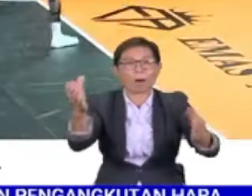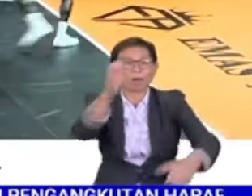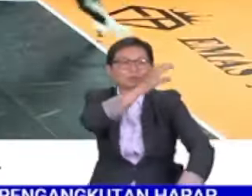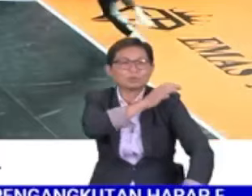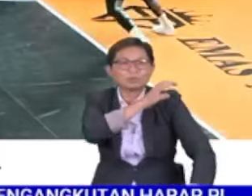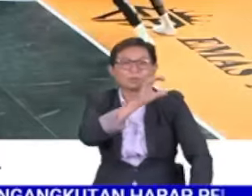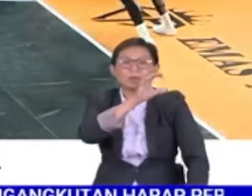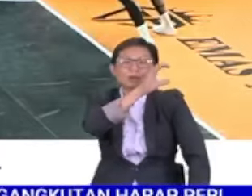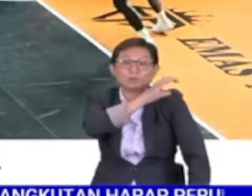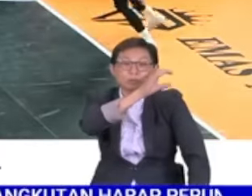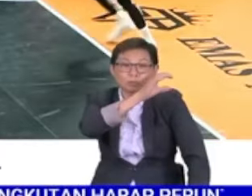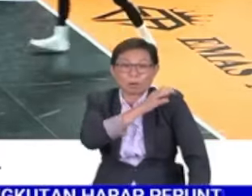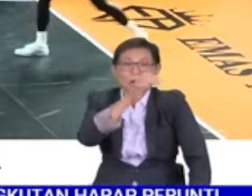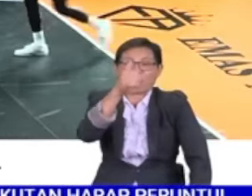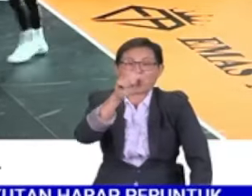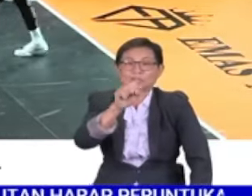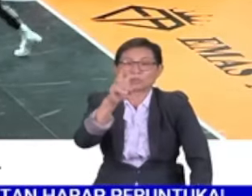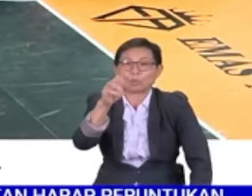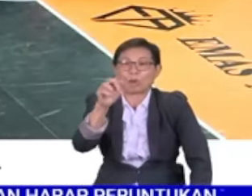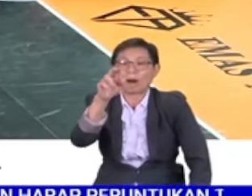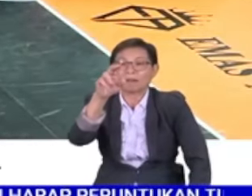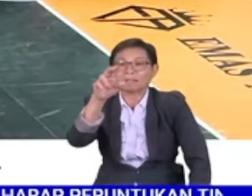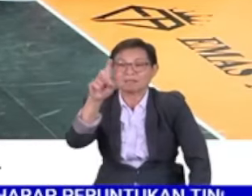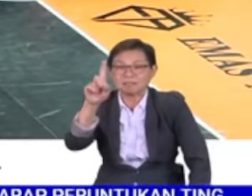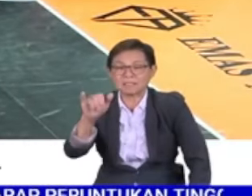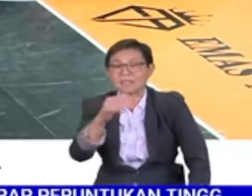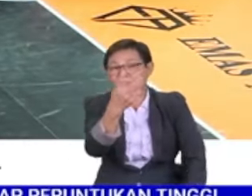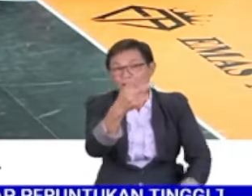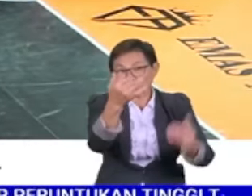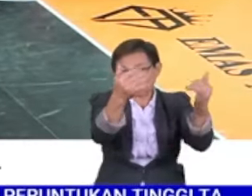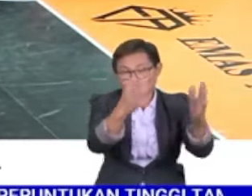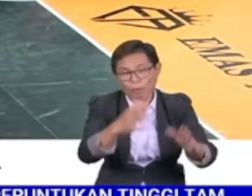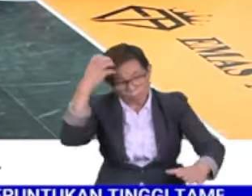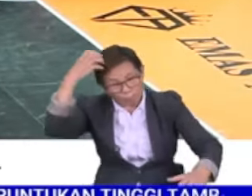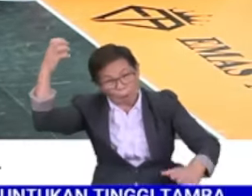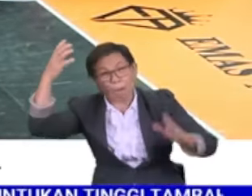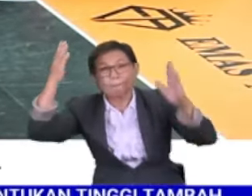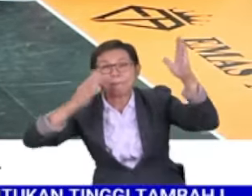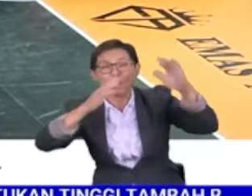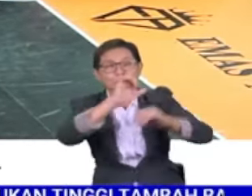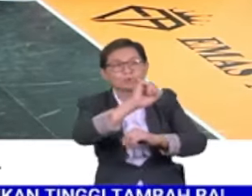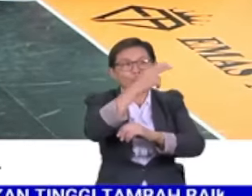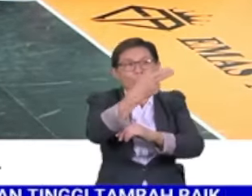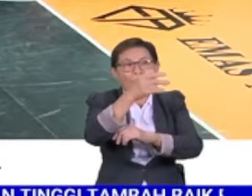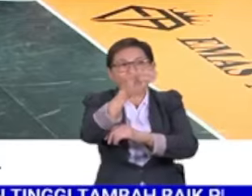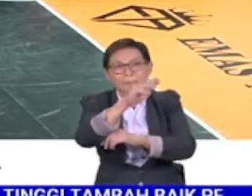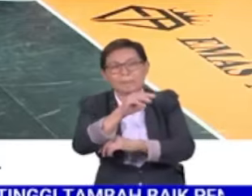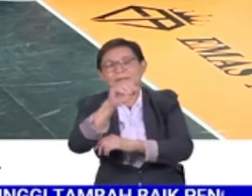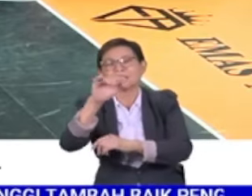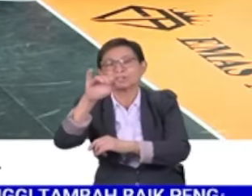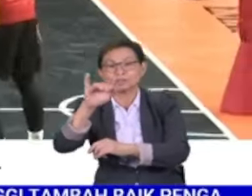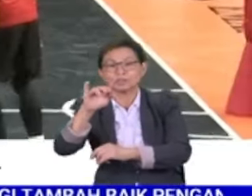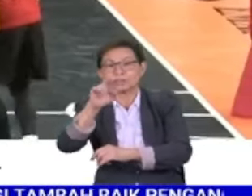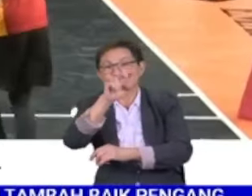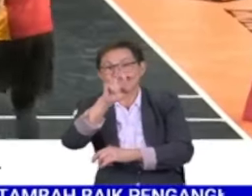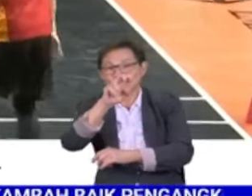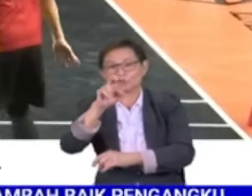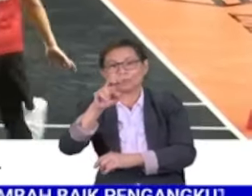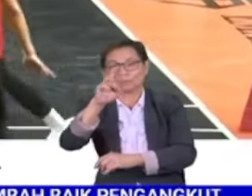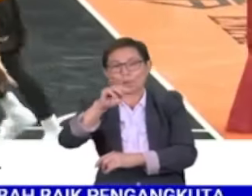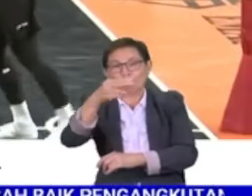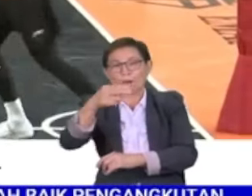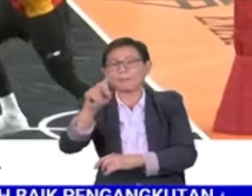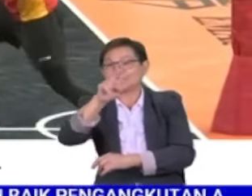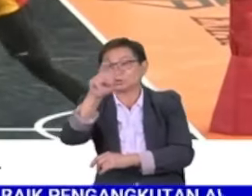jurulatih ATM Guardians Aswadi Abdullah dan dua legenda sepak takraw negara Suhaimi Yusof dan Muhammad Zulkarnain Muhammad Arif pula